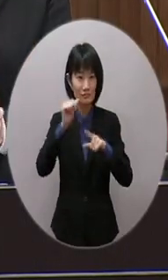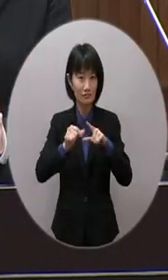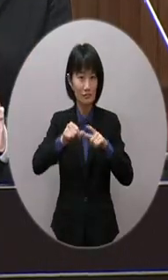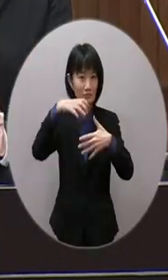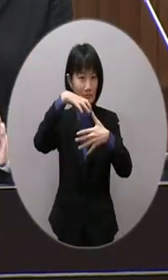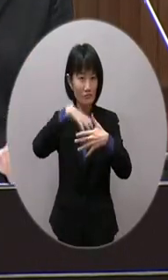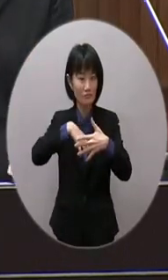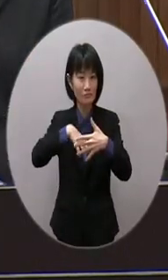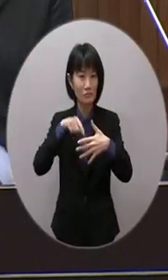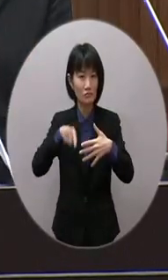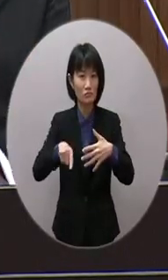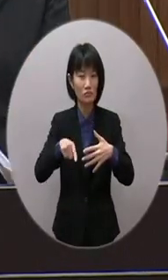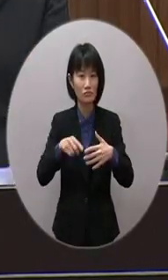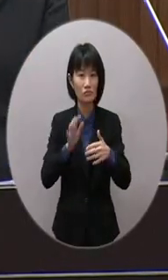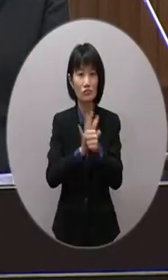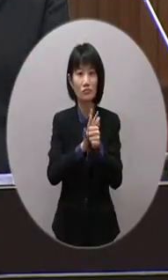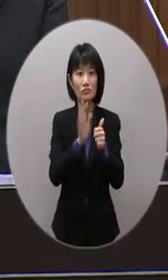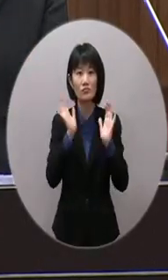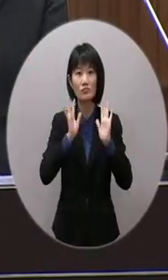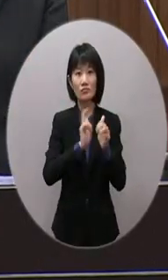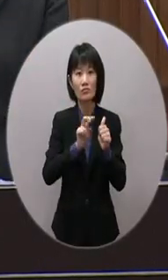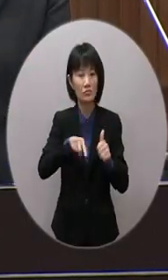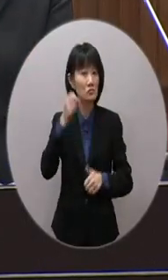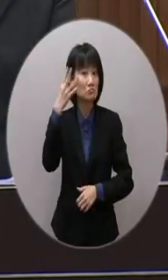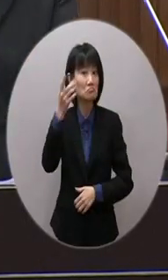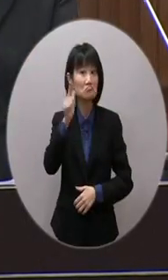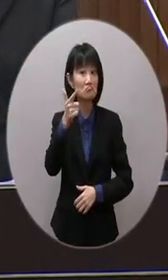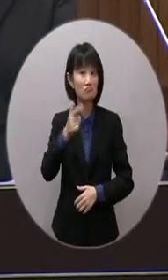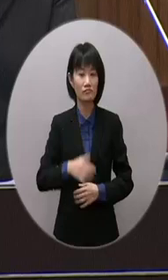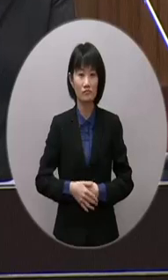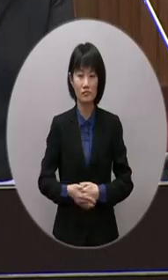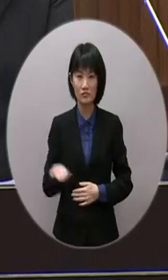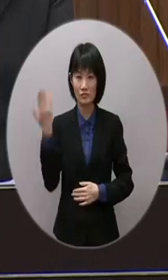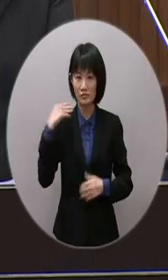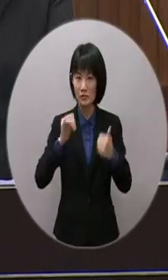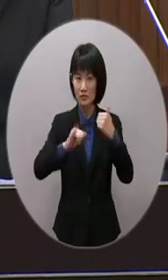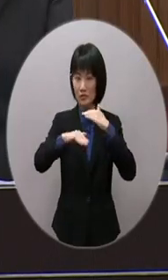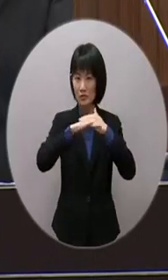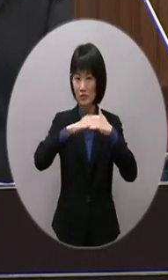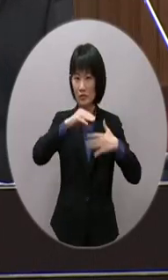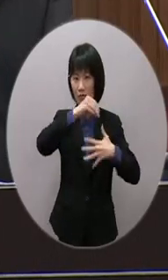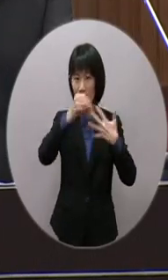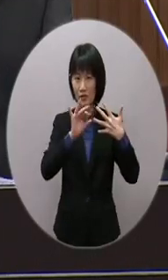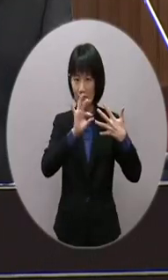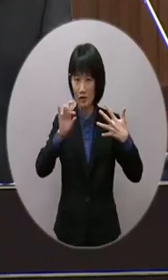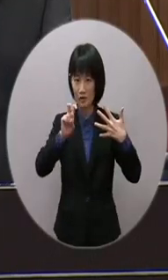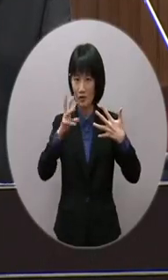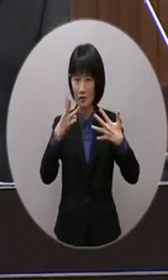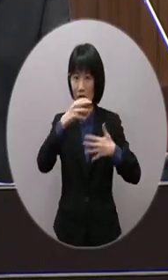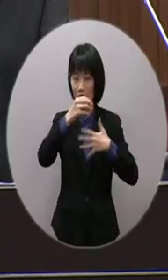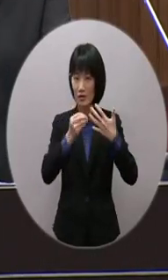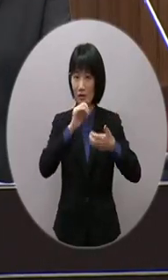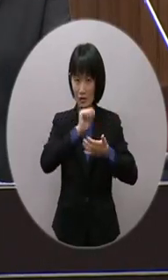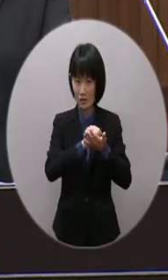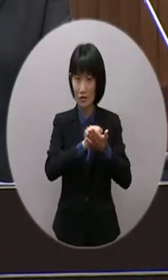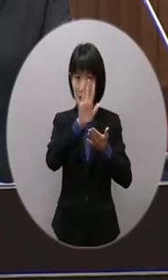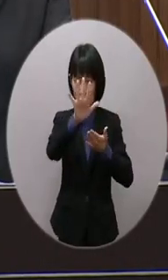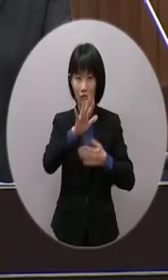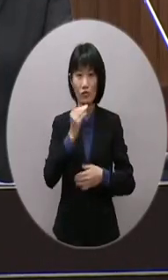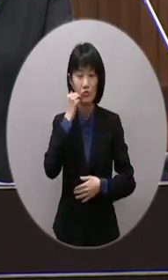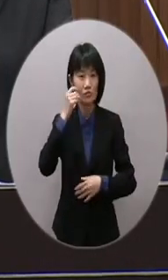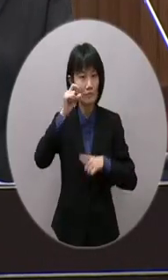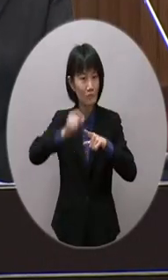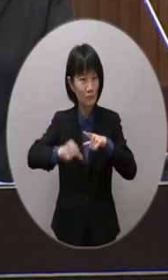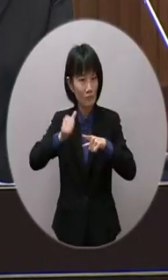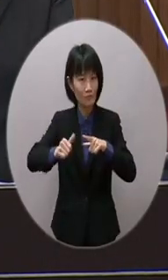不是新的哦，其实我们在我们的性别平等法的第23条里面就有规定，是我们受雇者只